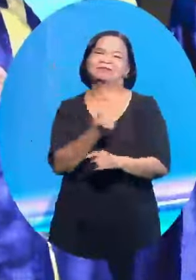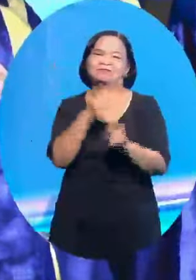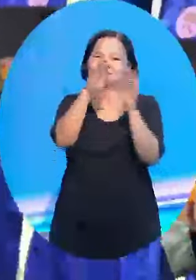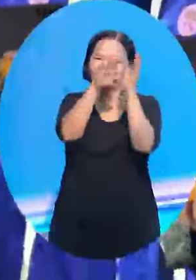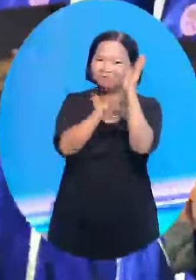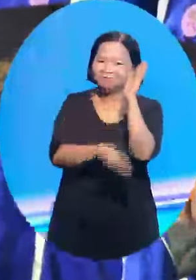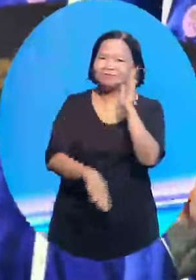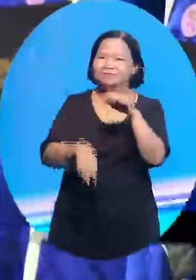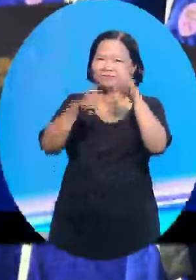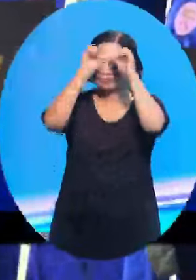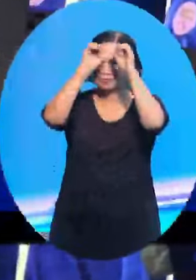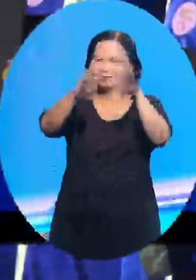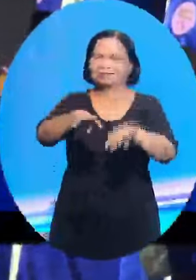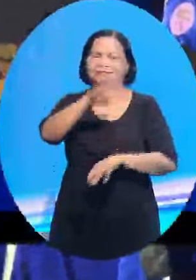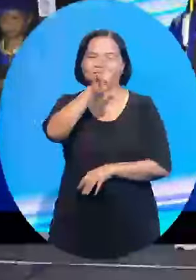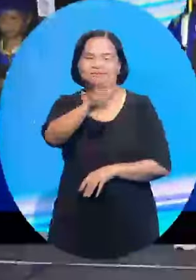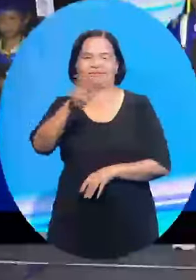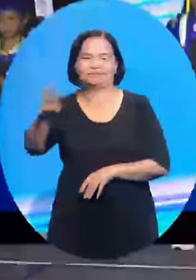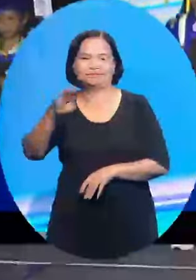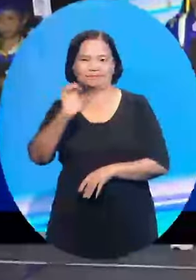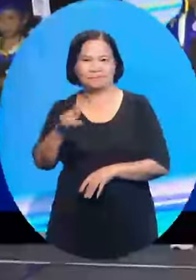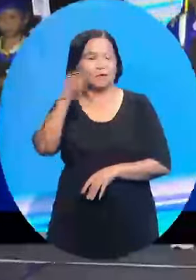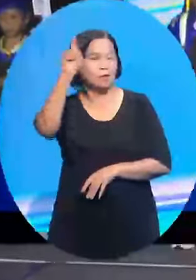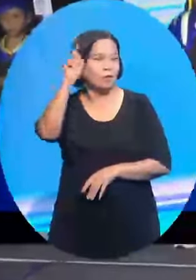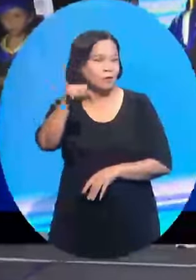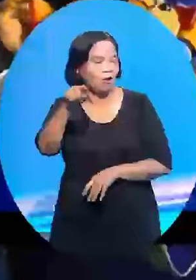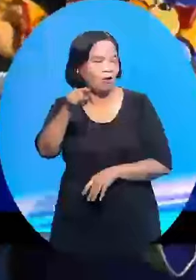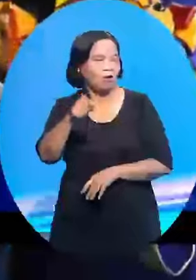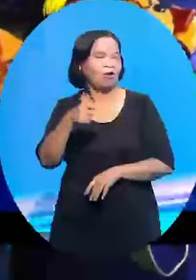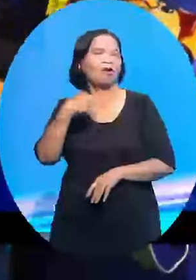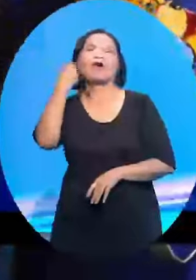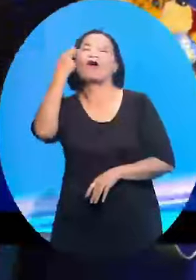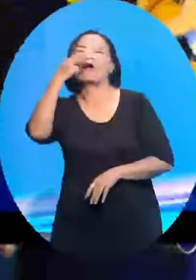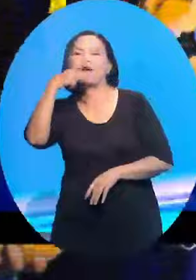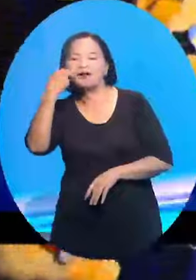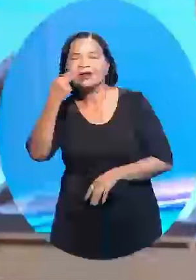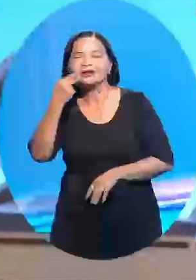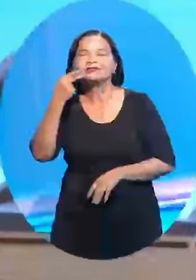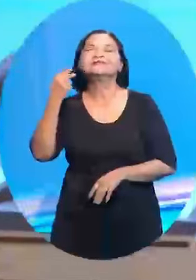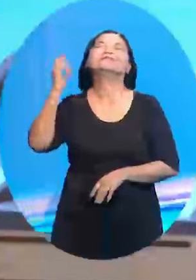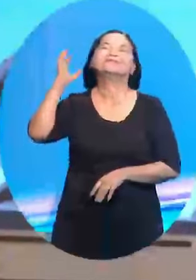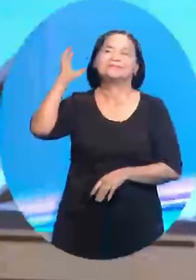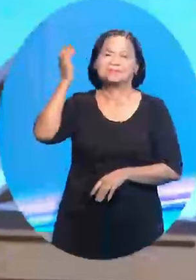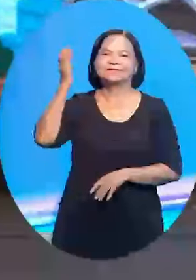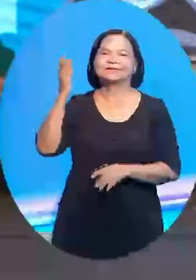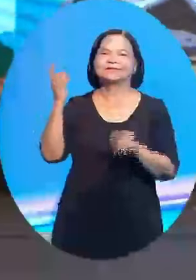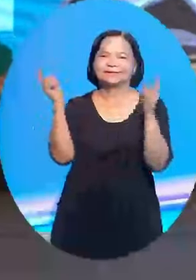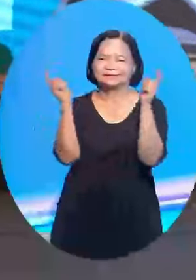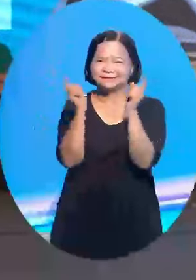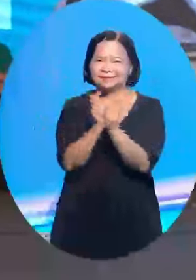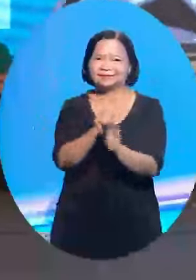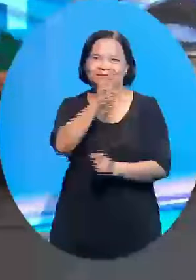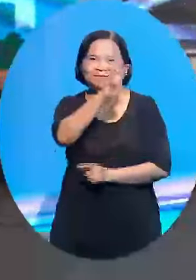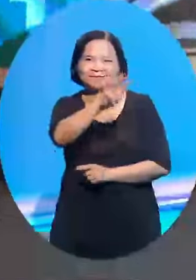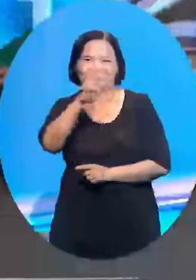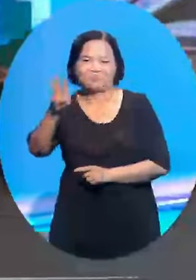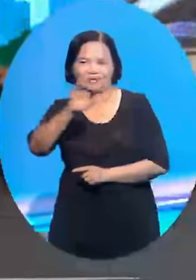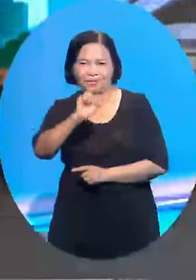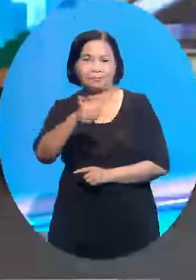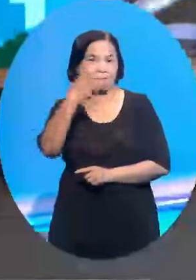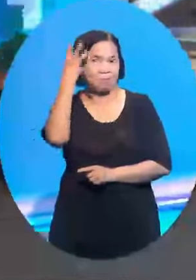tạo IELTS PTE, giúp học viên sẵn sàng xóa bỏ rào cản ngôn ngữ, tiếp cận với kiến thức thế giới. WeWin Education hiện đã có 3 cơ